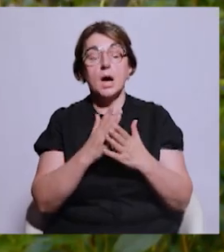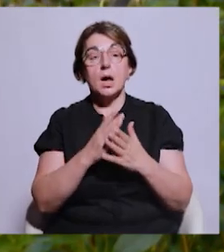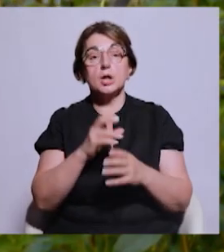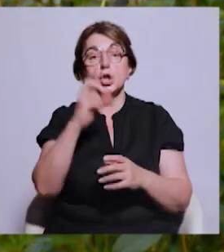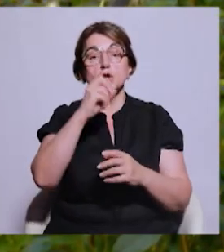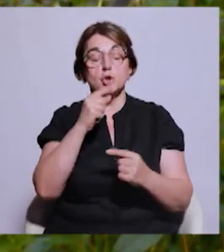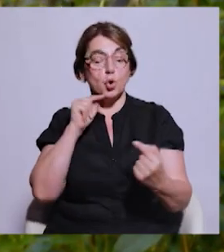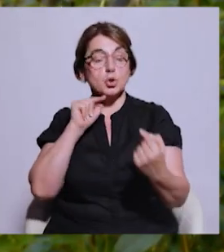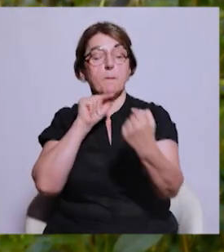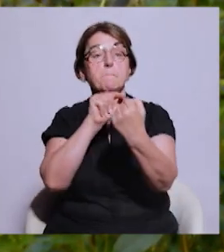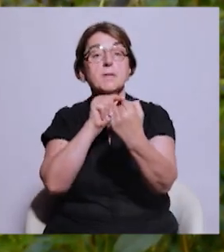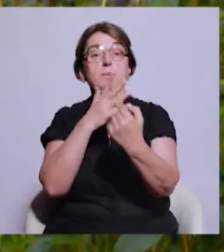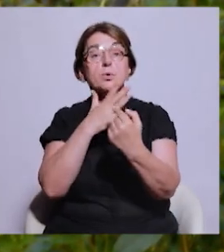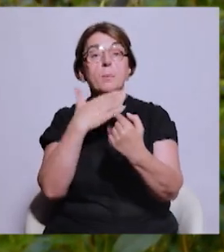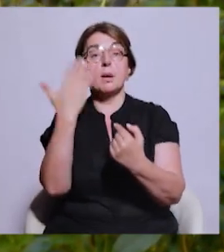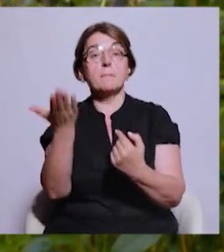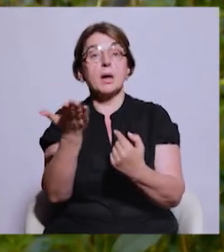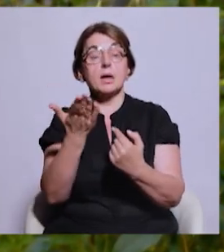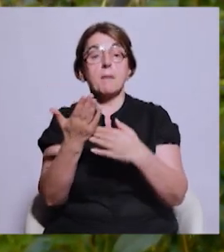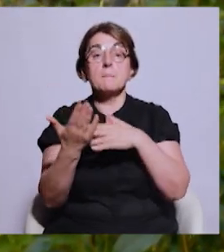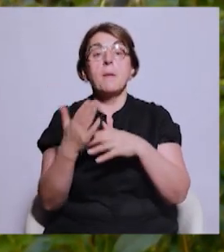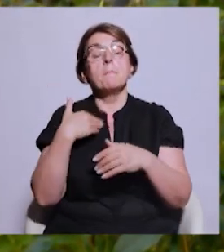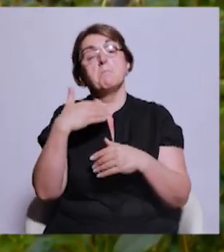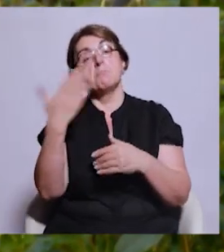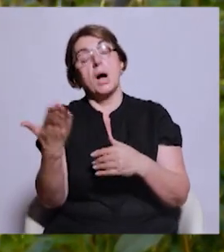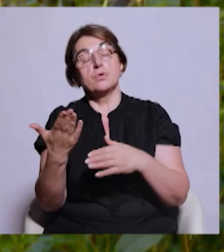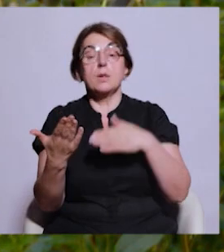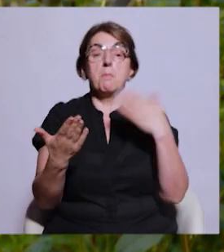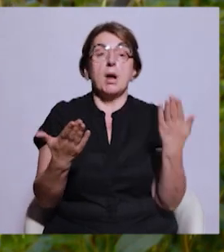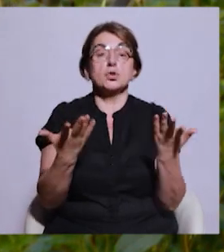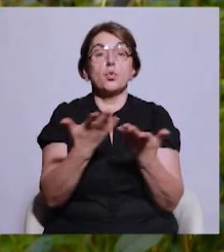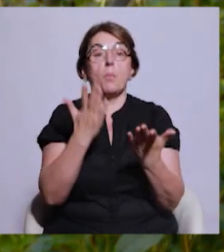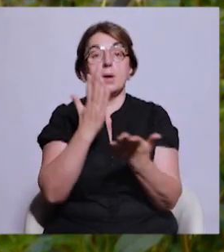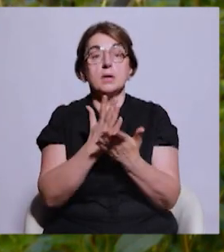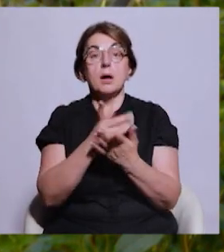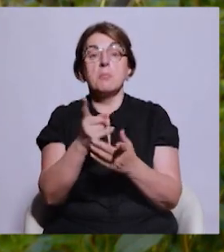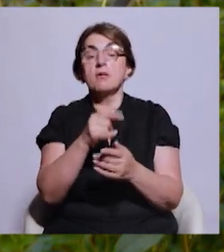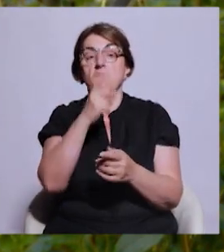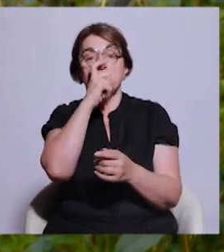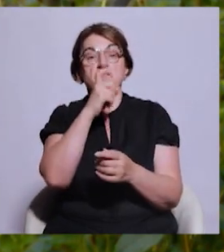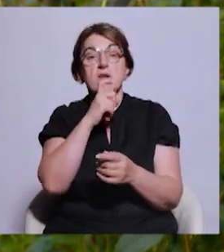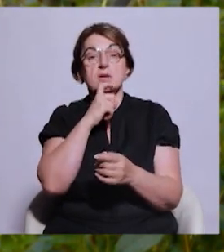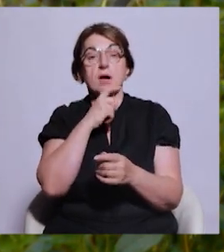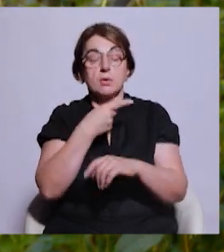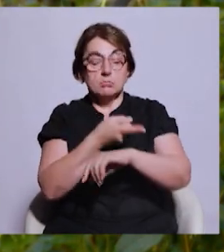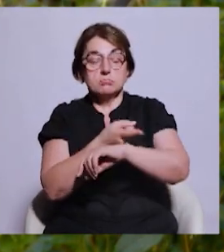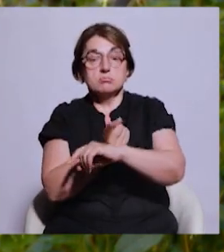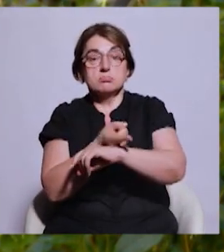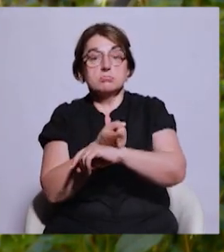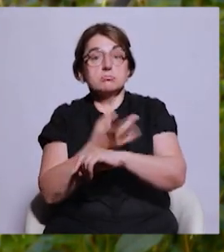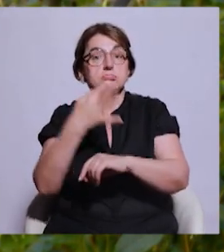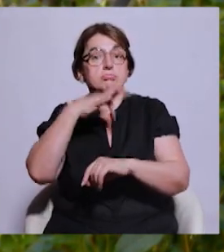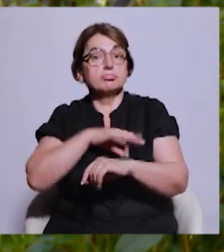ჩრდილოეთის საპირისპიროდ რომელი მხარეა, მისგან მარჯვნივ რომელია და მარცხნივ, მაშინ ვერ გავიგებთ